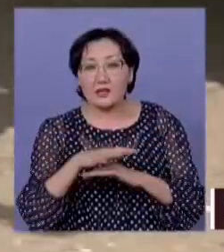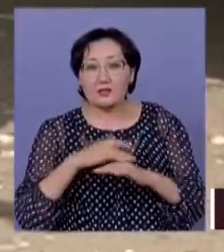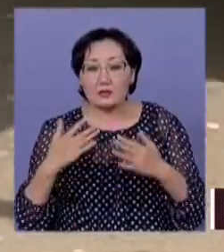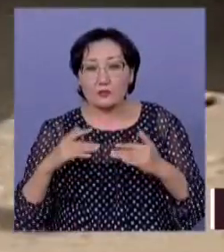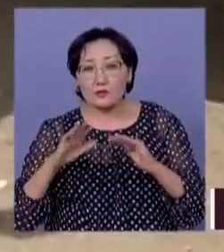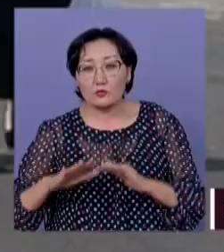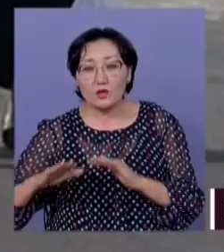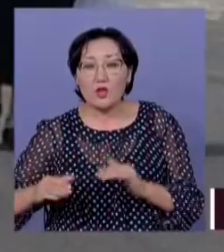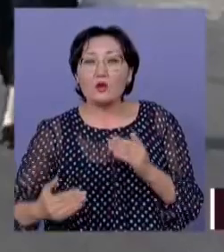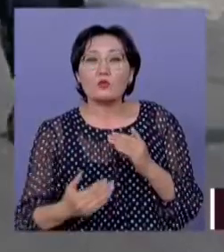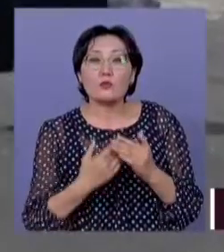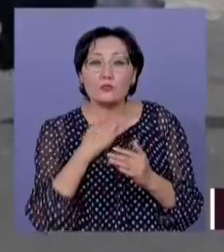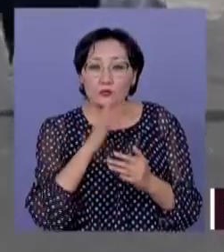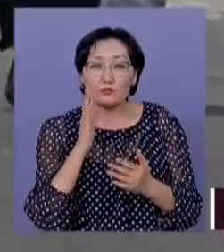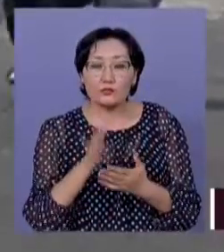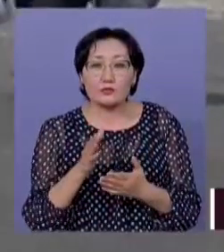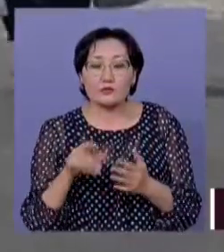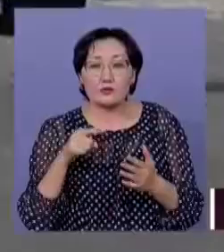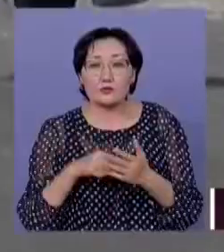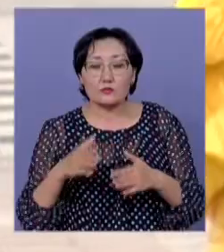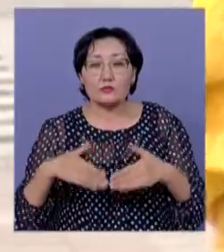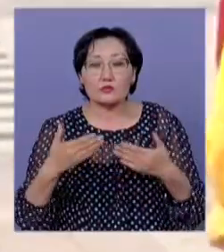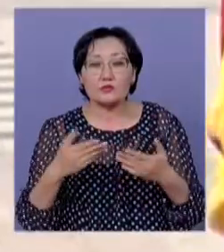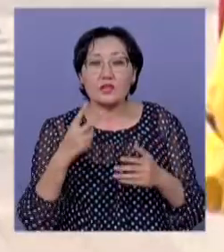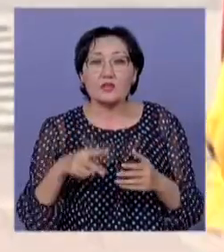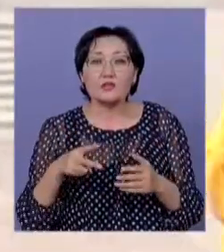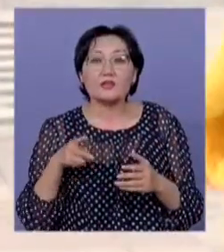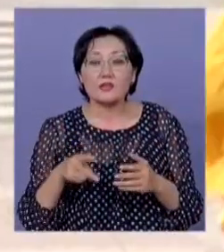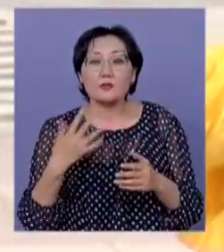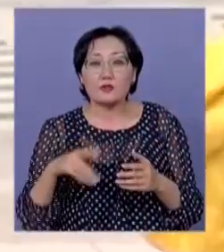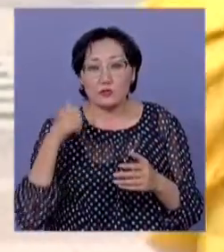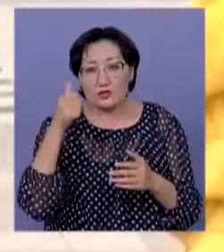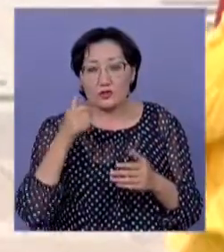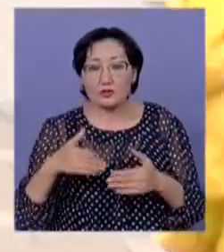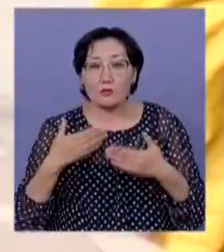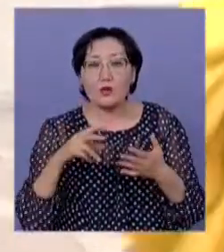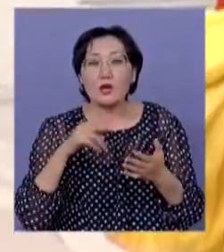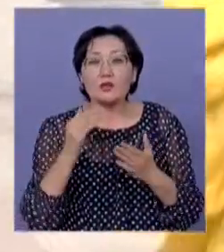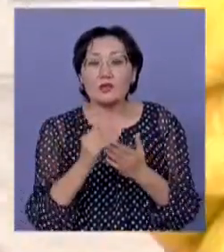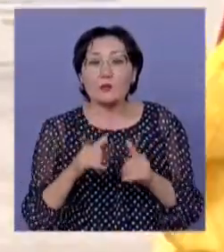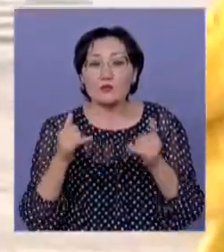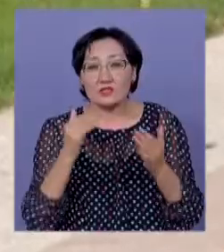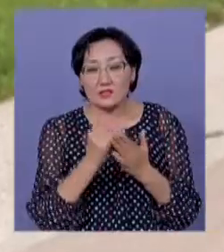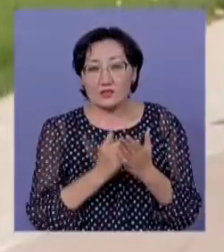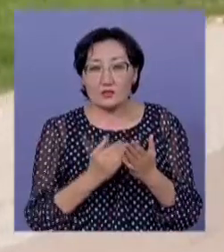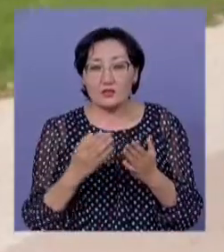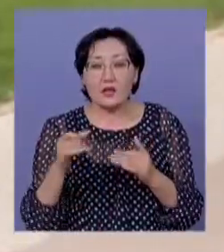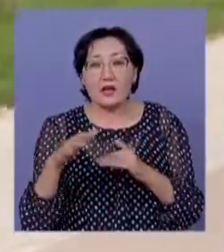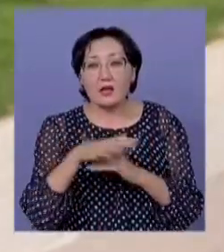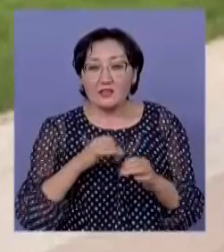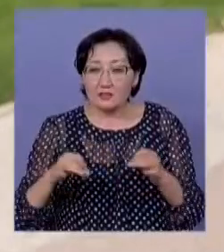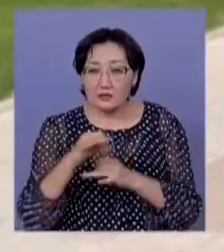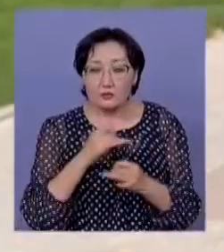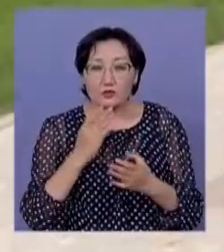орындар көптеп пайда болады. Қала басшысының халыққа ұсынған 2050 жылға арналған даму стратегиясы әлі де ел